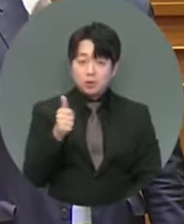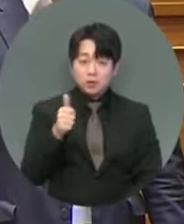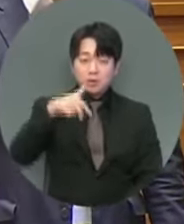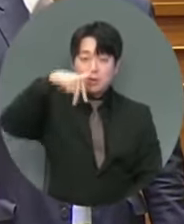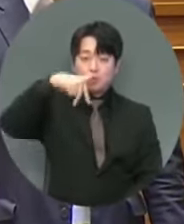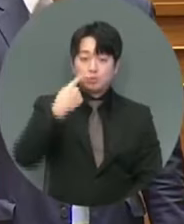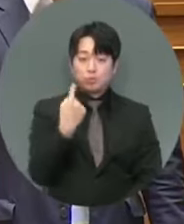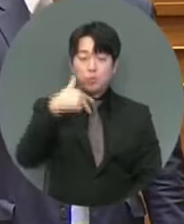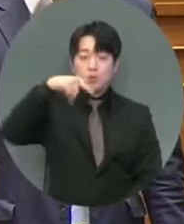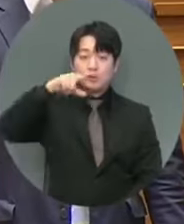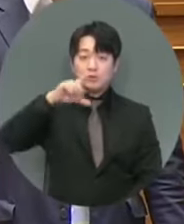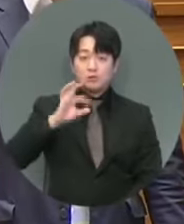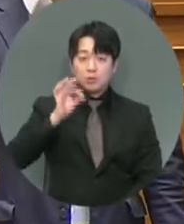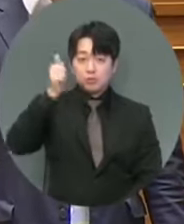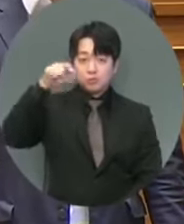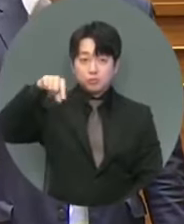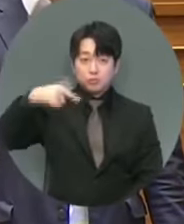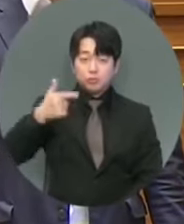조정훈 의원,